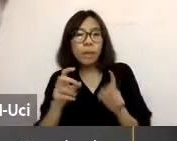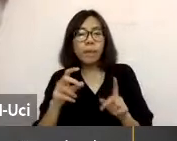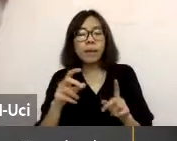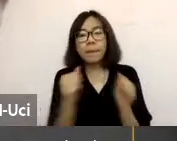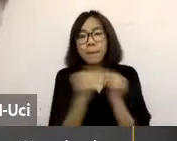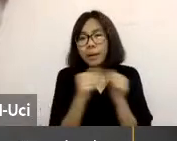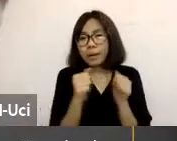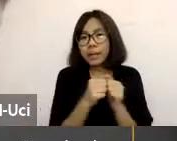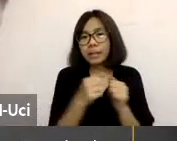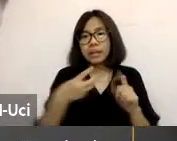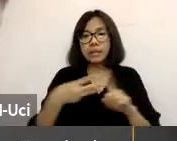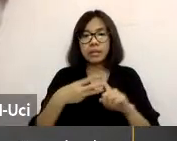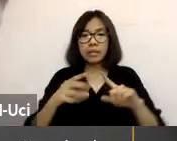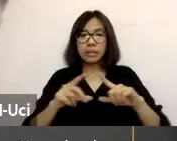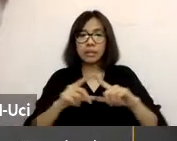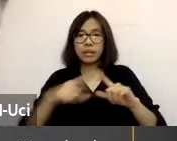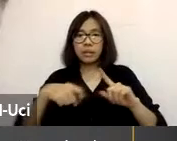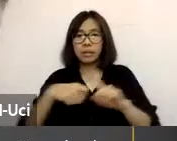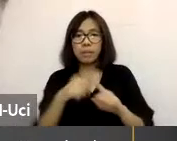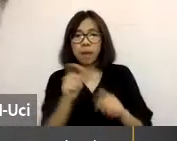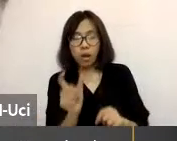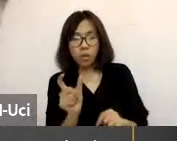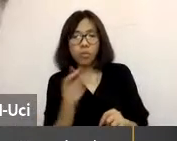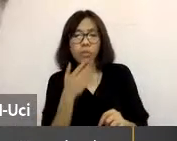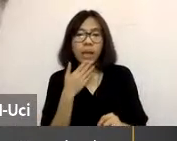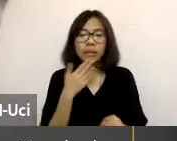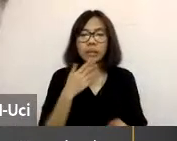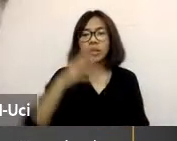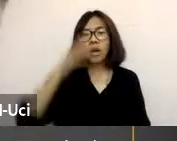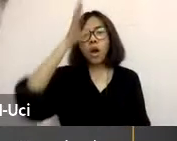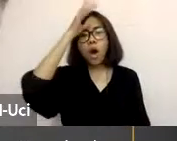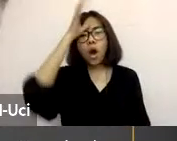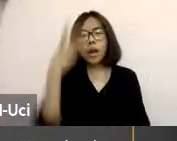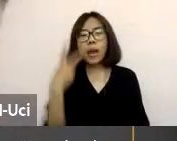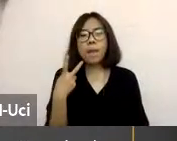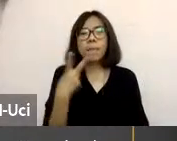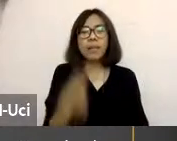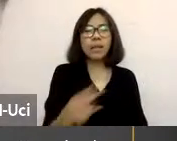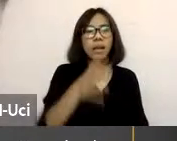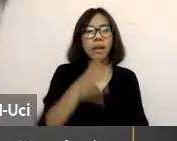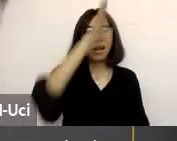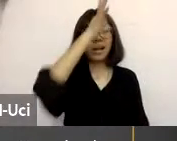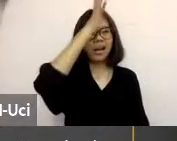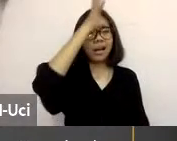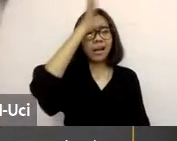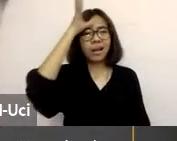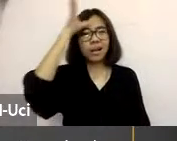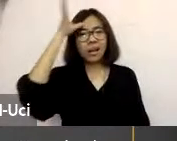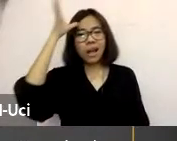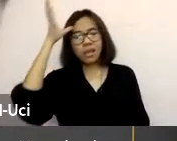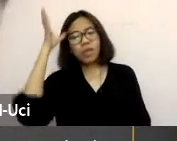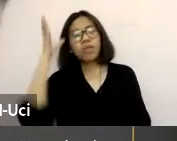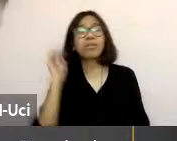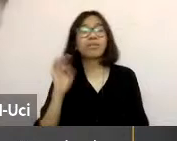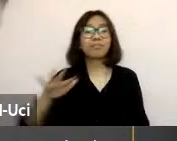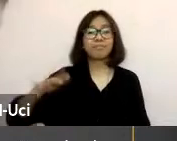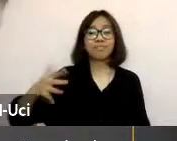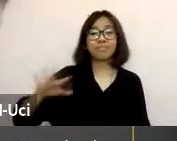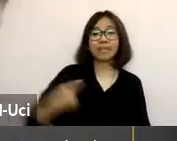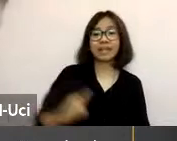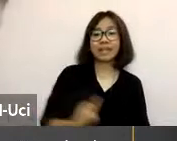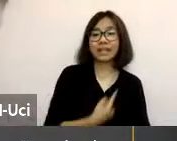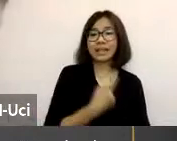sehingga I am Konsumen tidak tahu ya Kita sebagai konsumen kadang-kadang mungkin